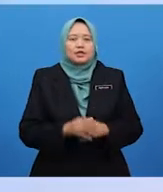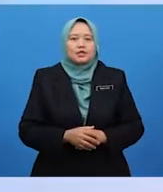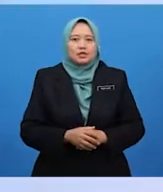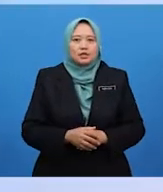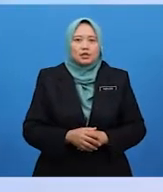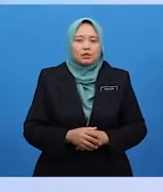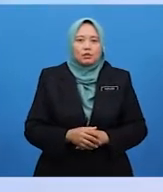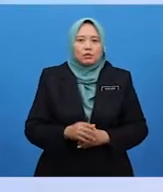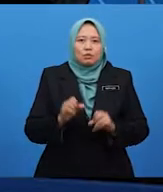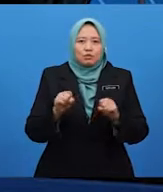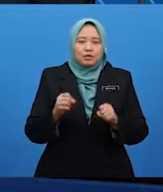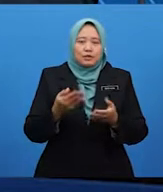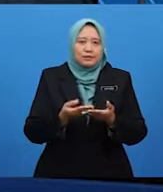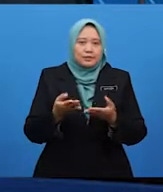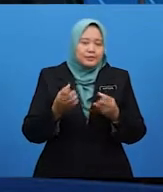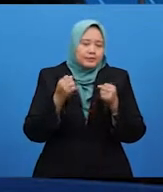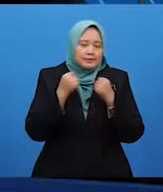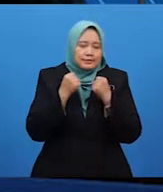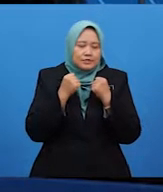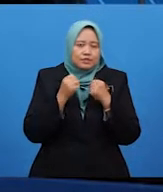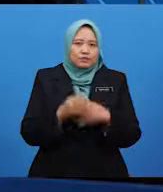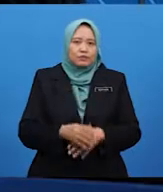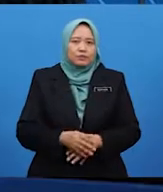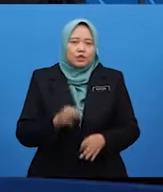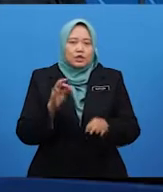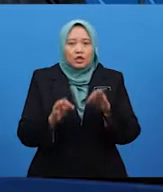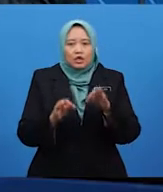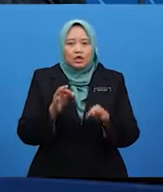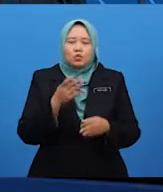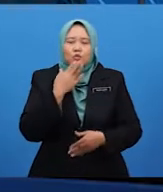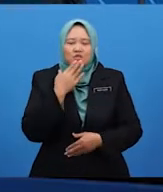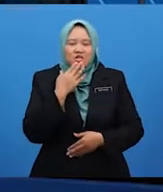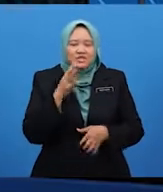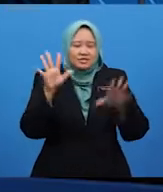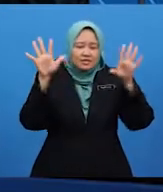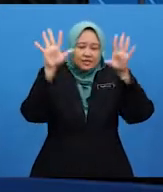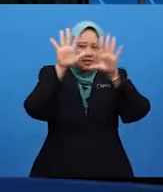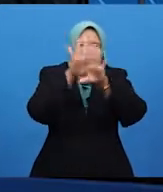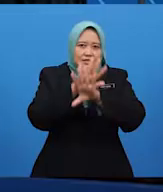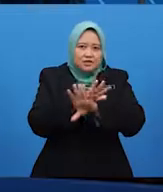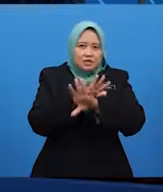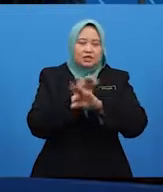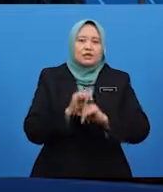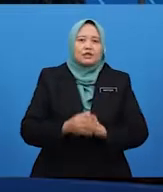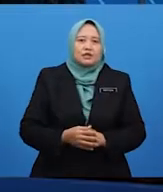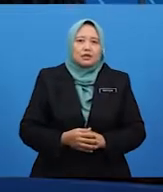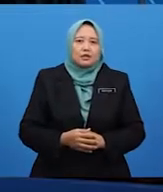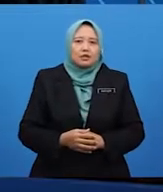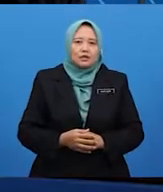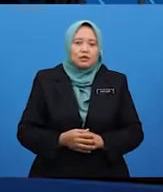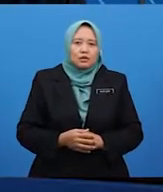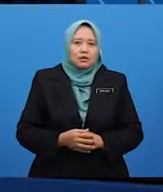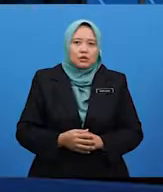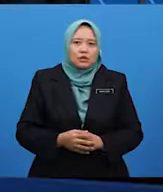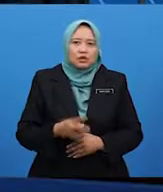kesan keluasan kepada penghuni. Manakala penggunaan warna yang gelap, macam baju jugalah. Apabila nampak kita guna warna yang gelap, nampak